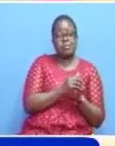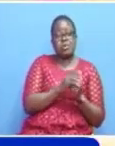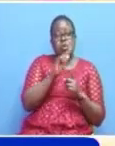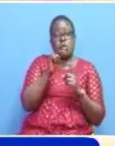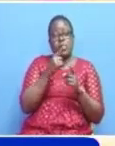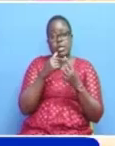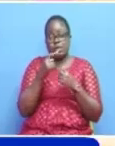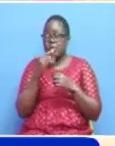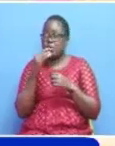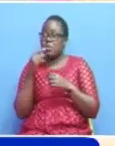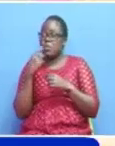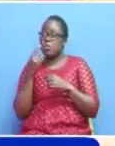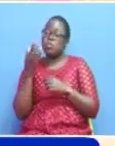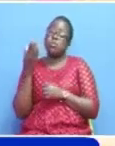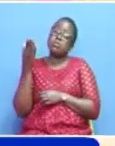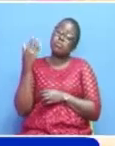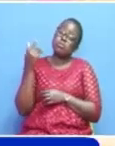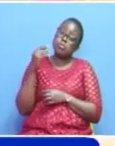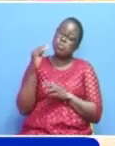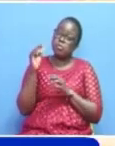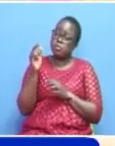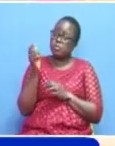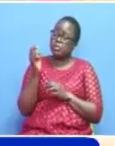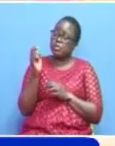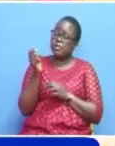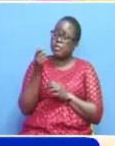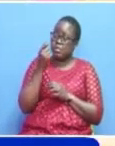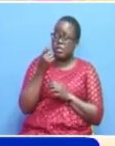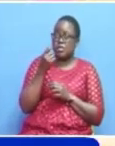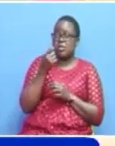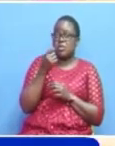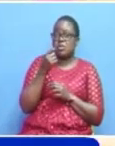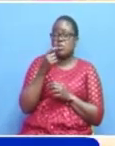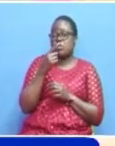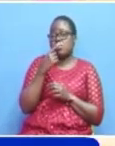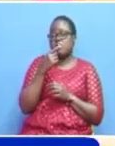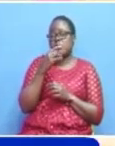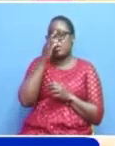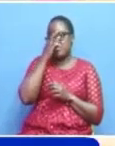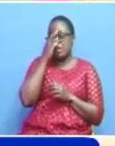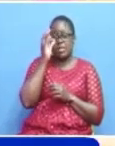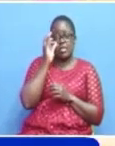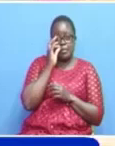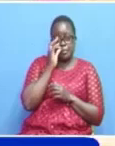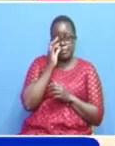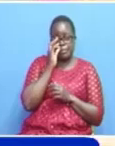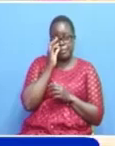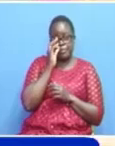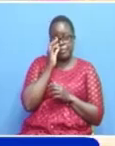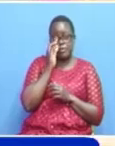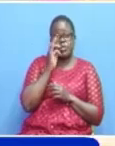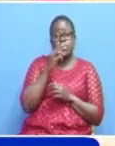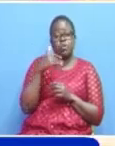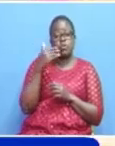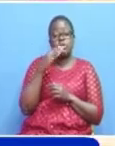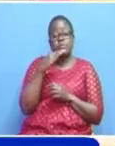aliyekuwa makamu wa rais wa mzee amelala, Mwai Kibaki will always be there